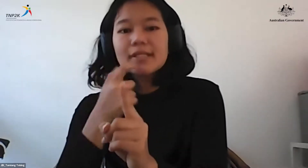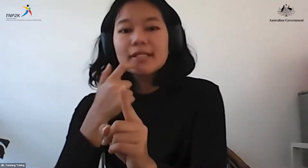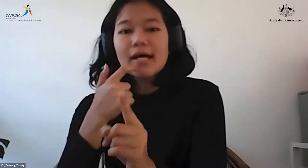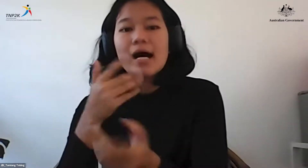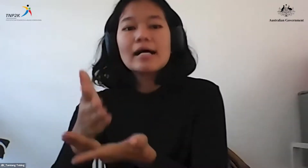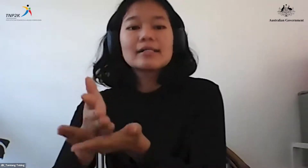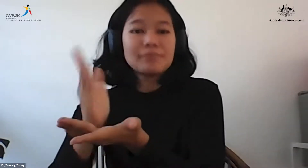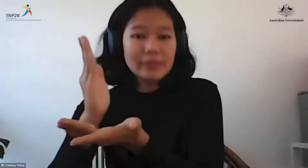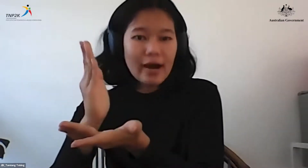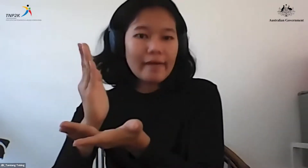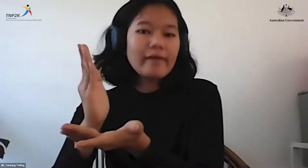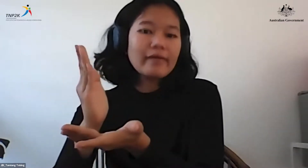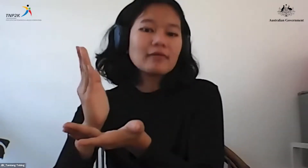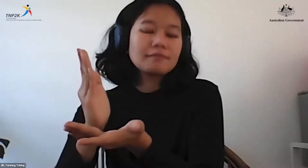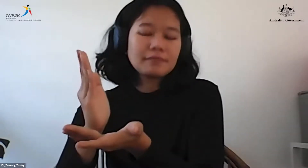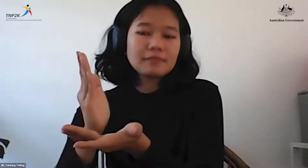kebijakan-kebijakan dan